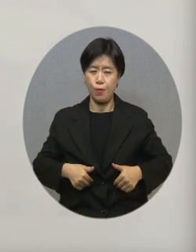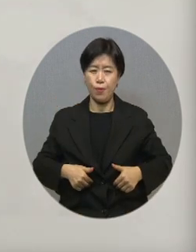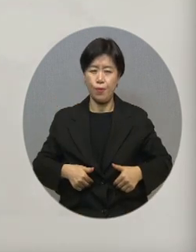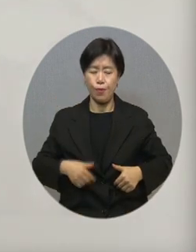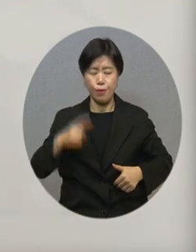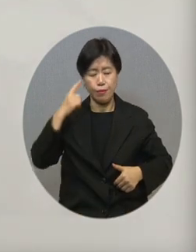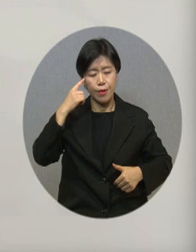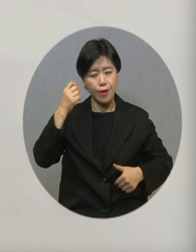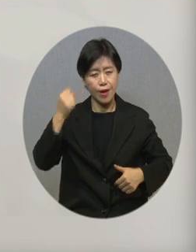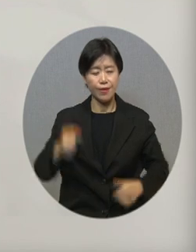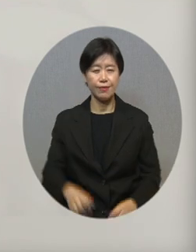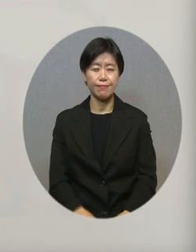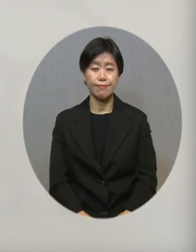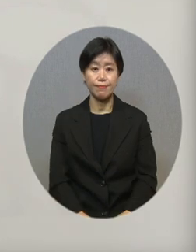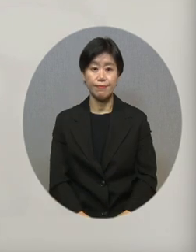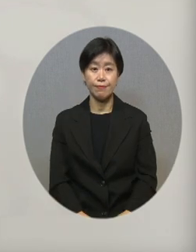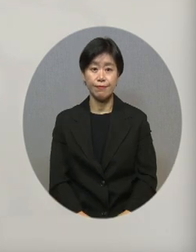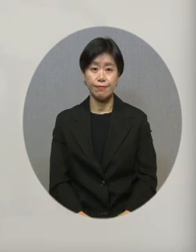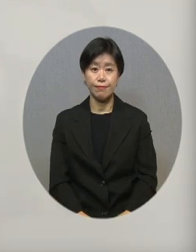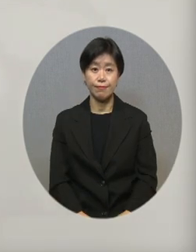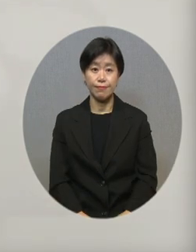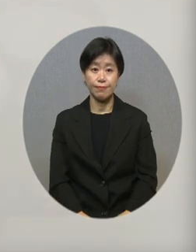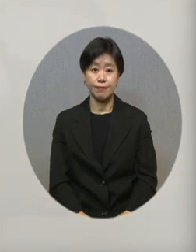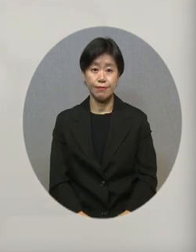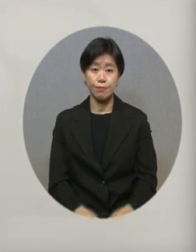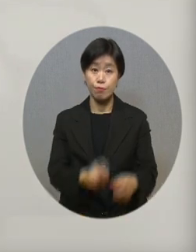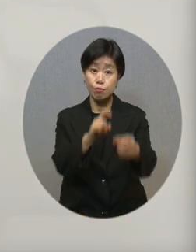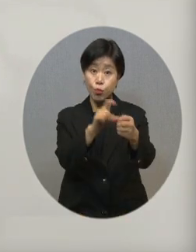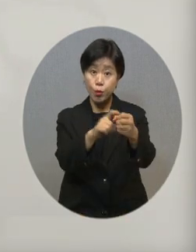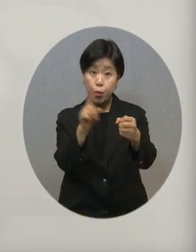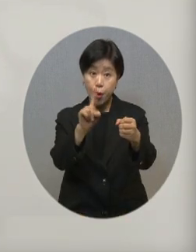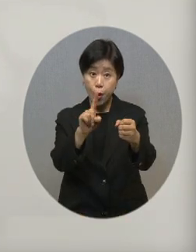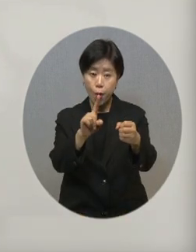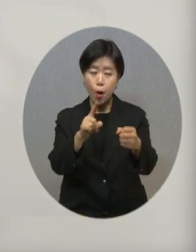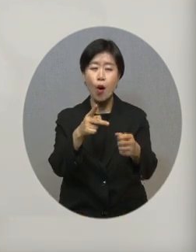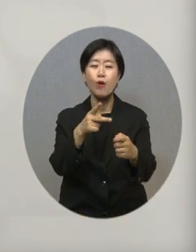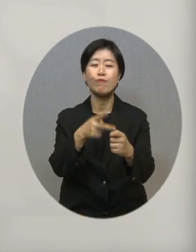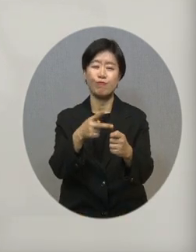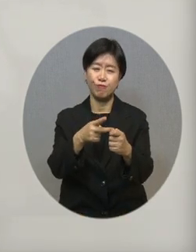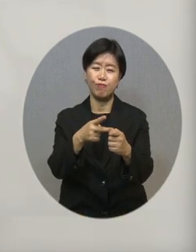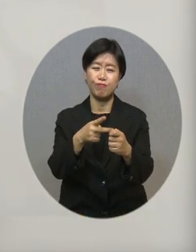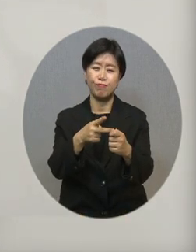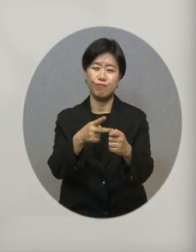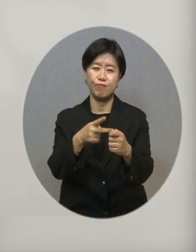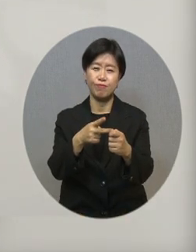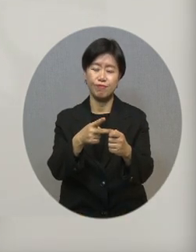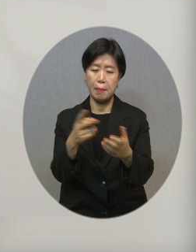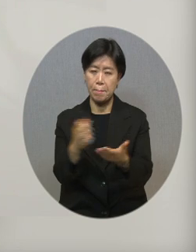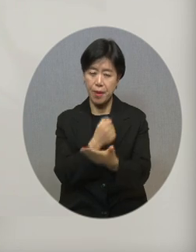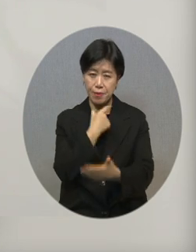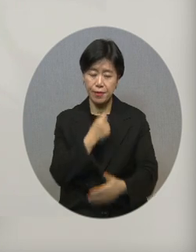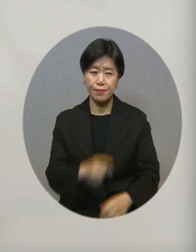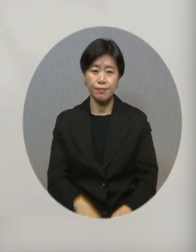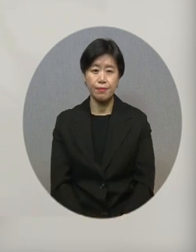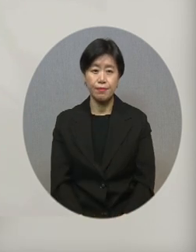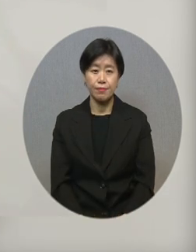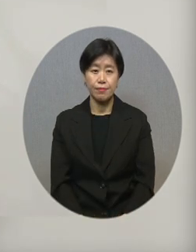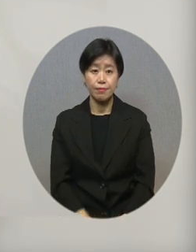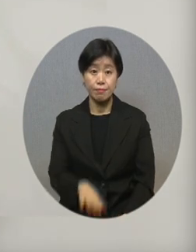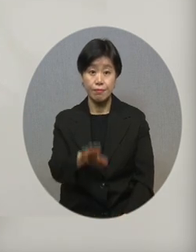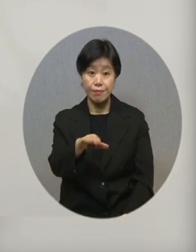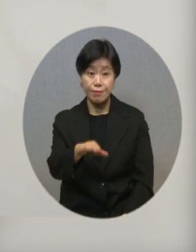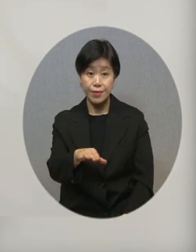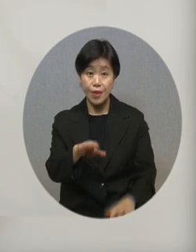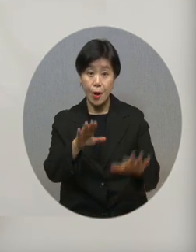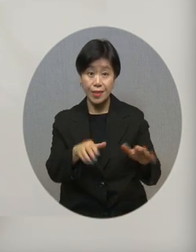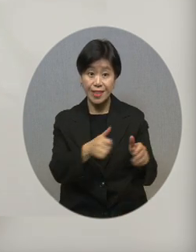운동이 필요하다고 생각을 했고요. 목표는 주는 겁니다. 자, 아까 오늘 승리하셨죠?